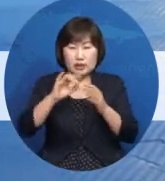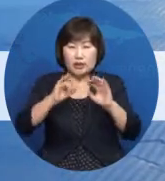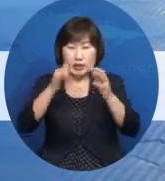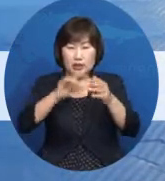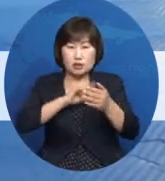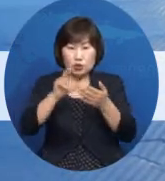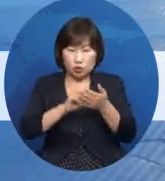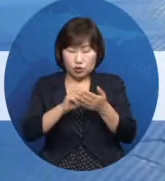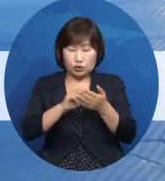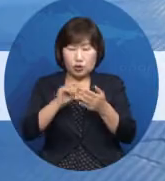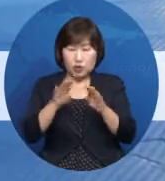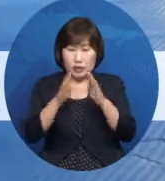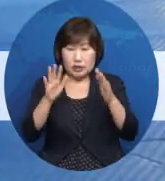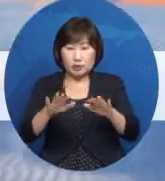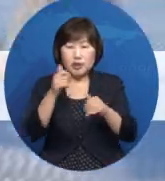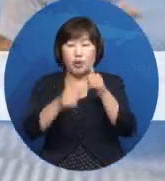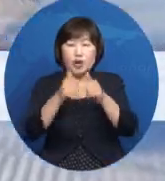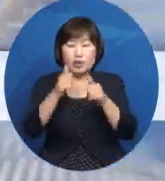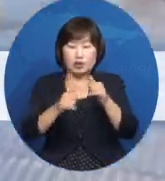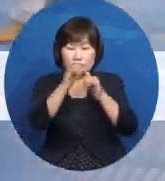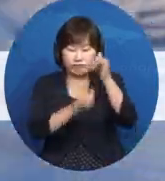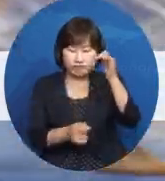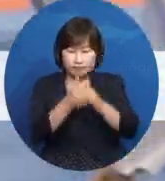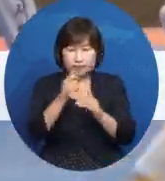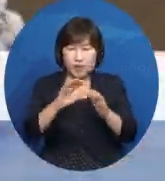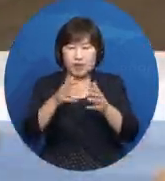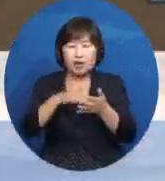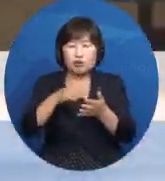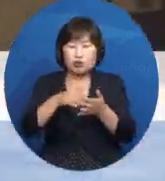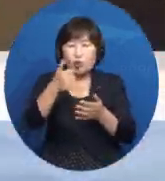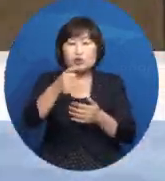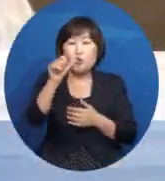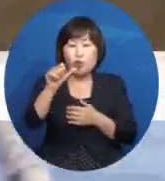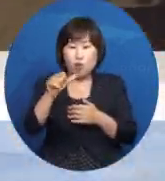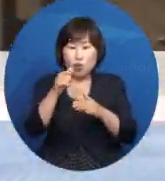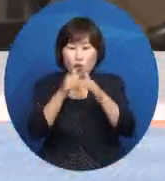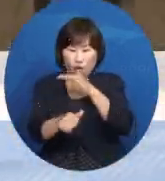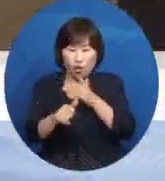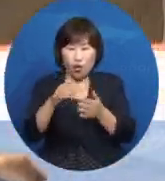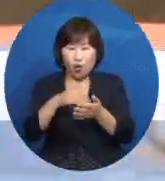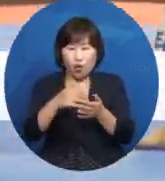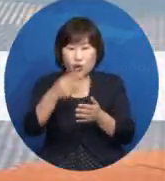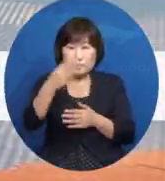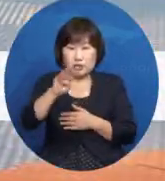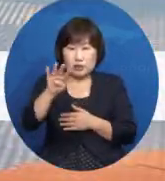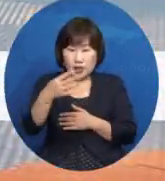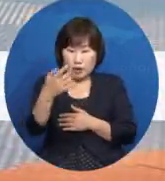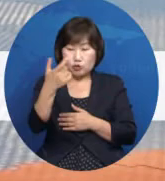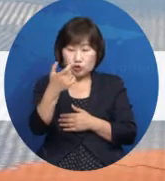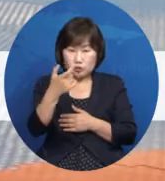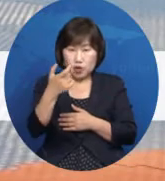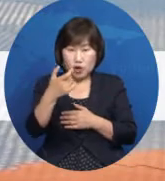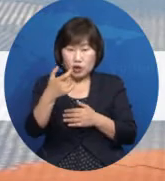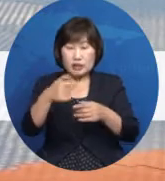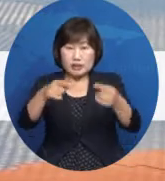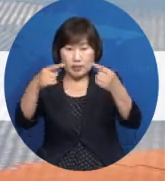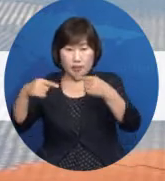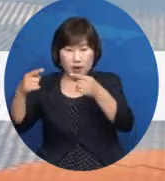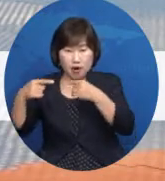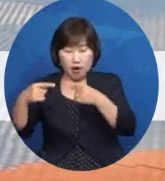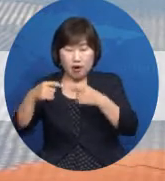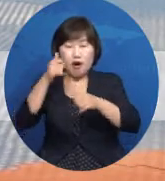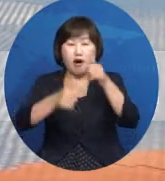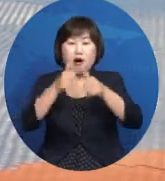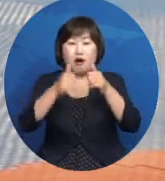아래 열리는 이번 대회는 역대 최대인 세계 55개국에서 3,460여 명의 선수단이 참가해